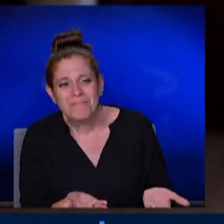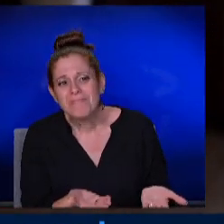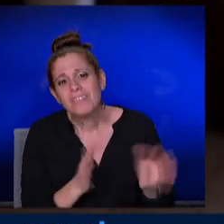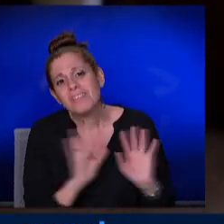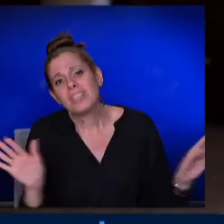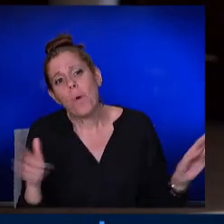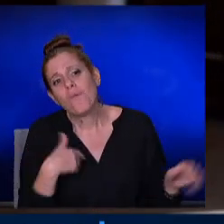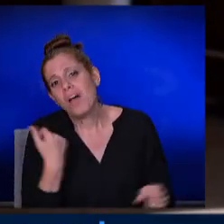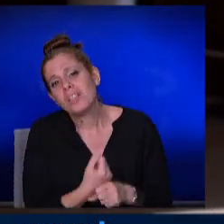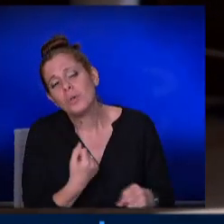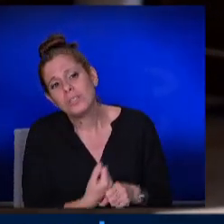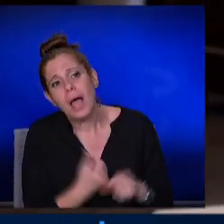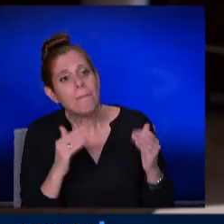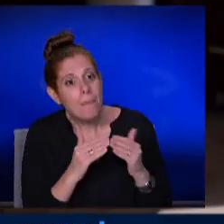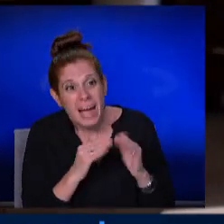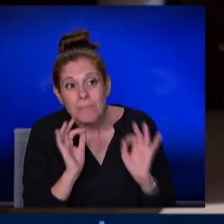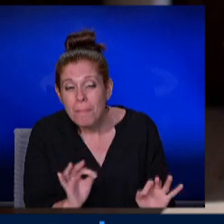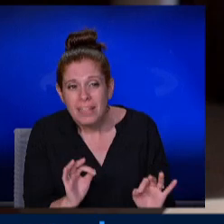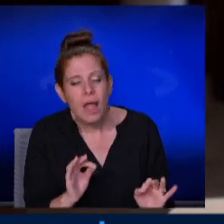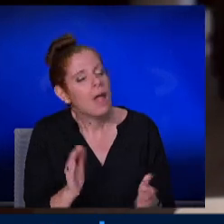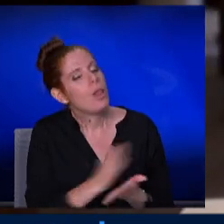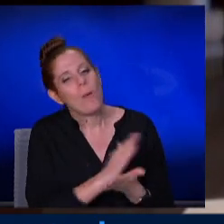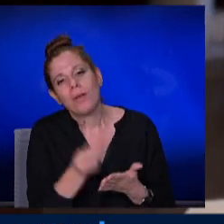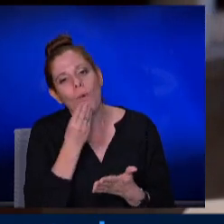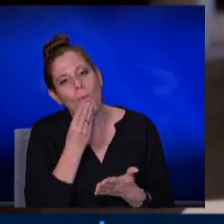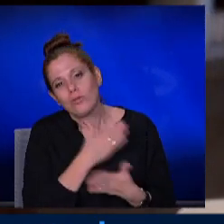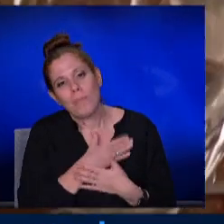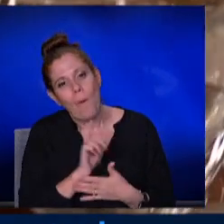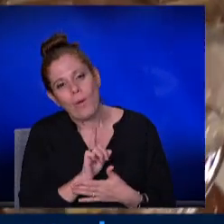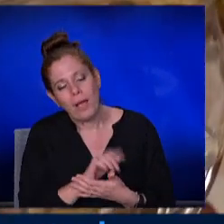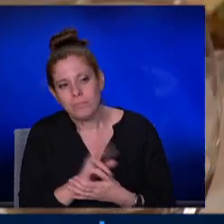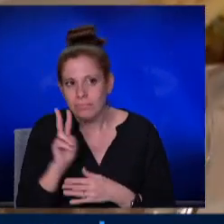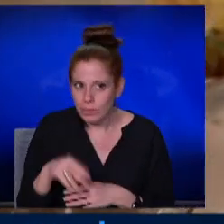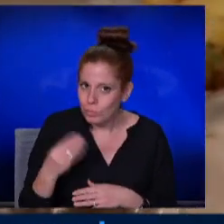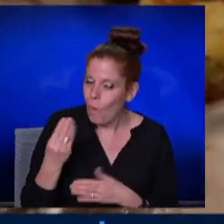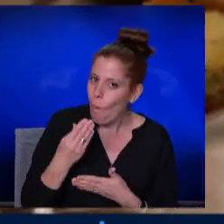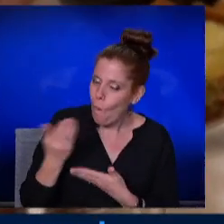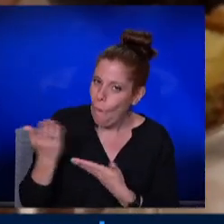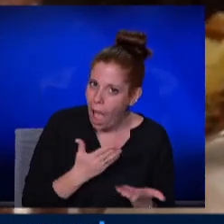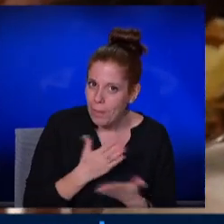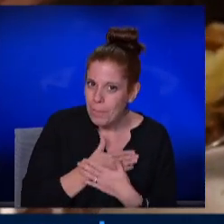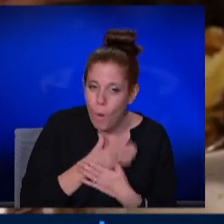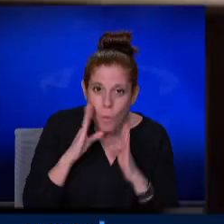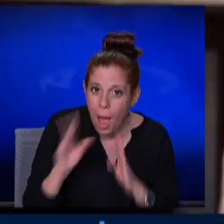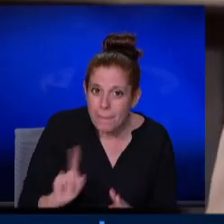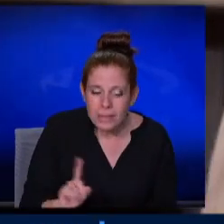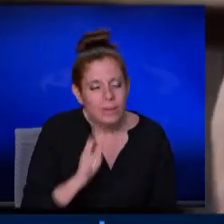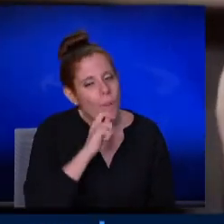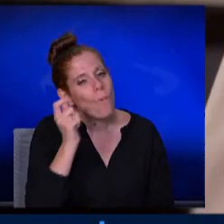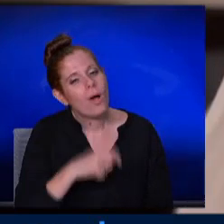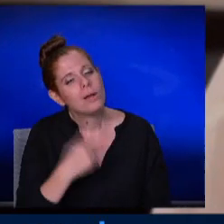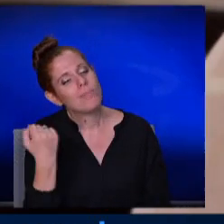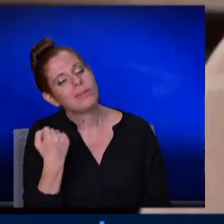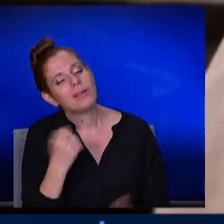וזהו, ואני עושה. בבית באמת, אני לא מכינה אוכל של מרוקו. כי יש פה אורח ממרוקו, הוא לא האמין. אוקראינים חזקים בכל מקום. אני